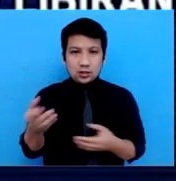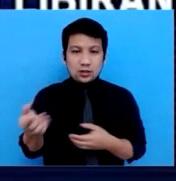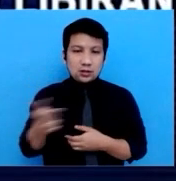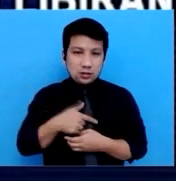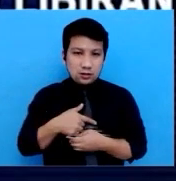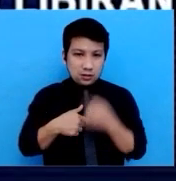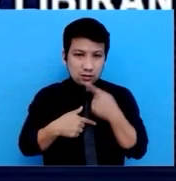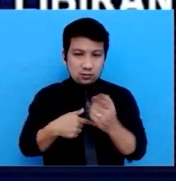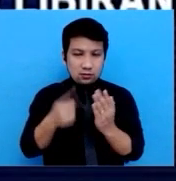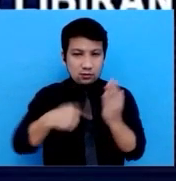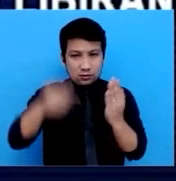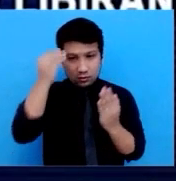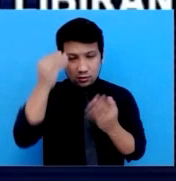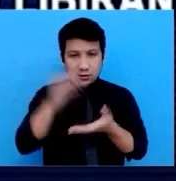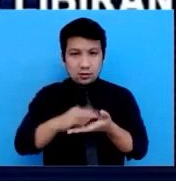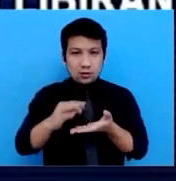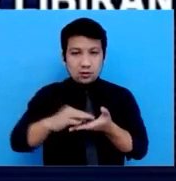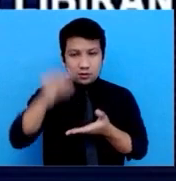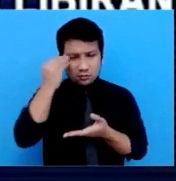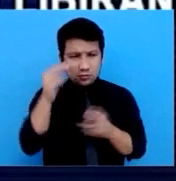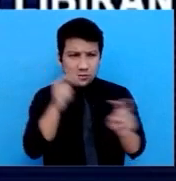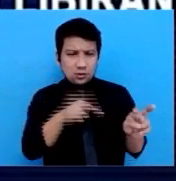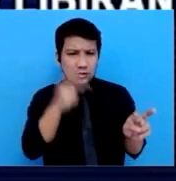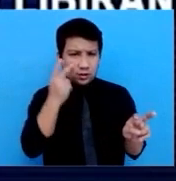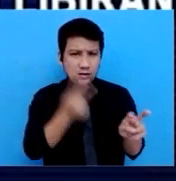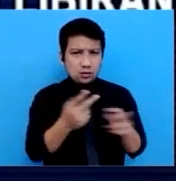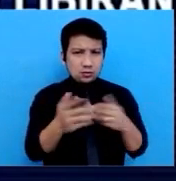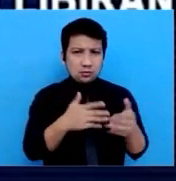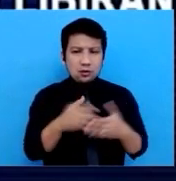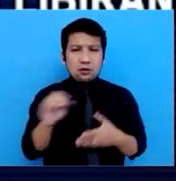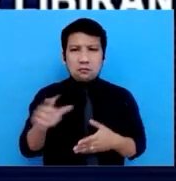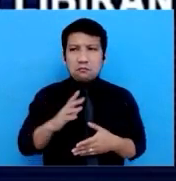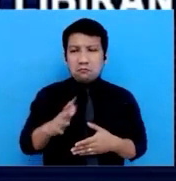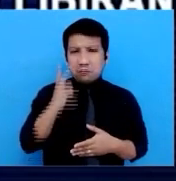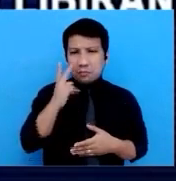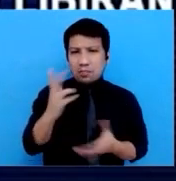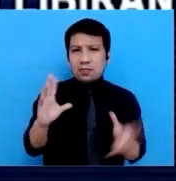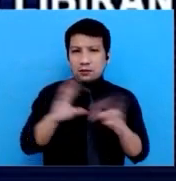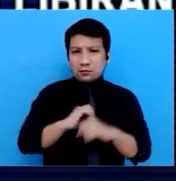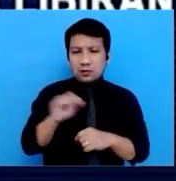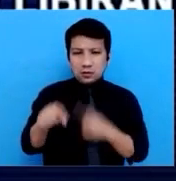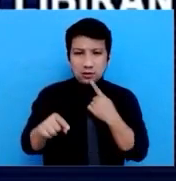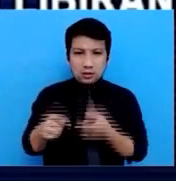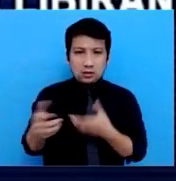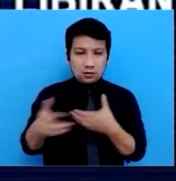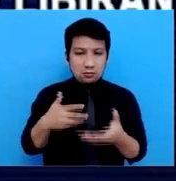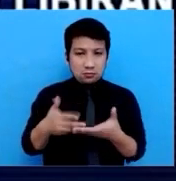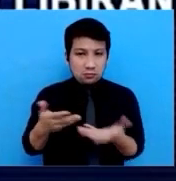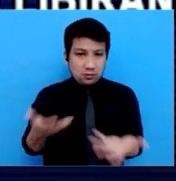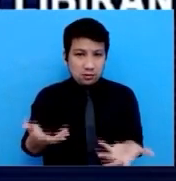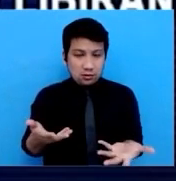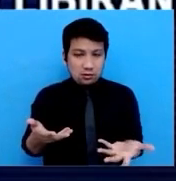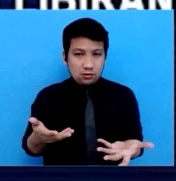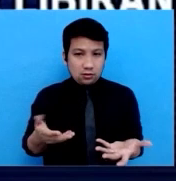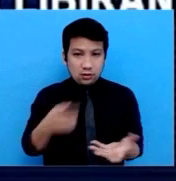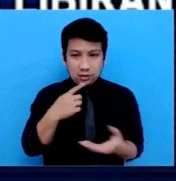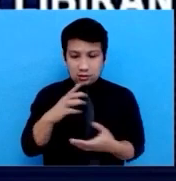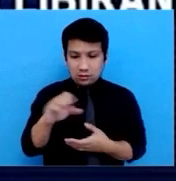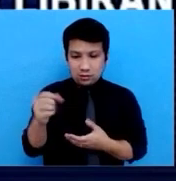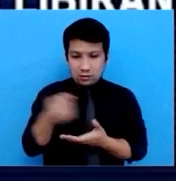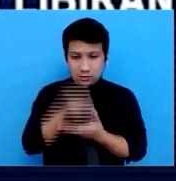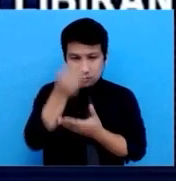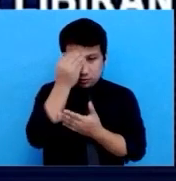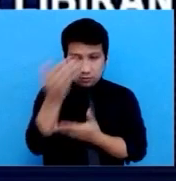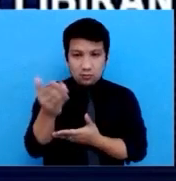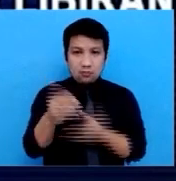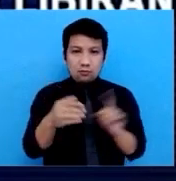ko naman yung account, tinignan ko, wala naman akong nakitang any mga kahinahinala doon. Kasi nga, yun